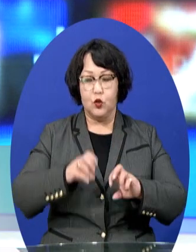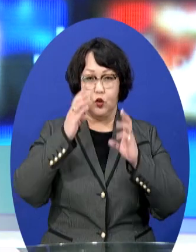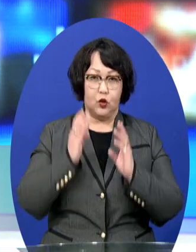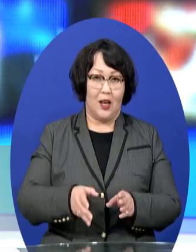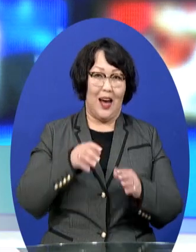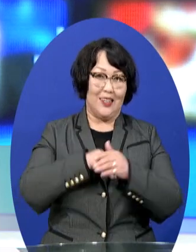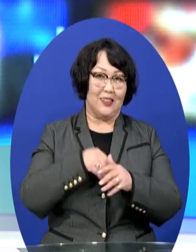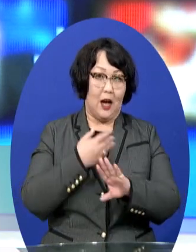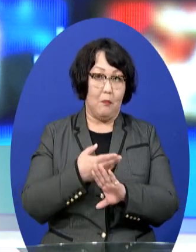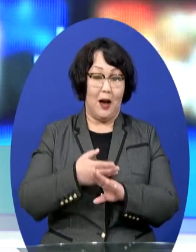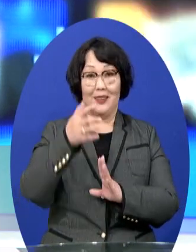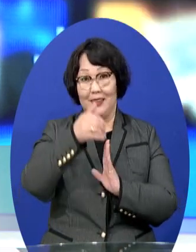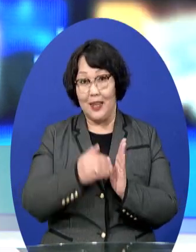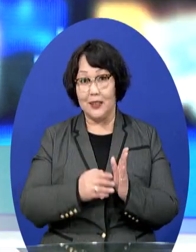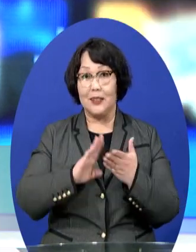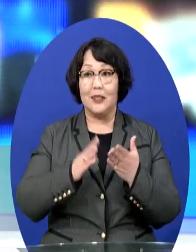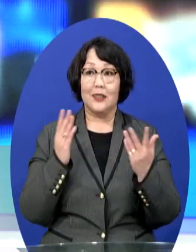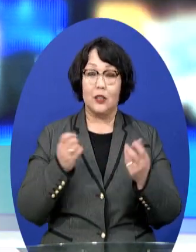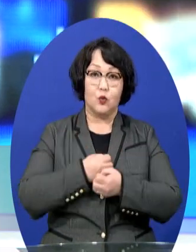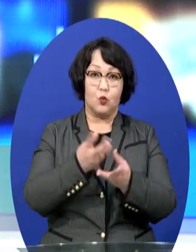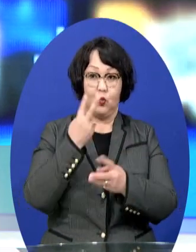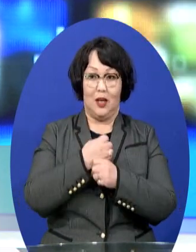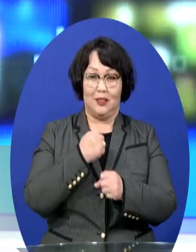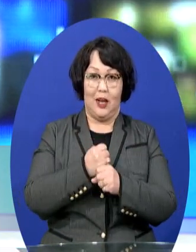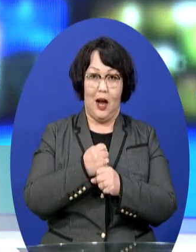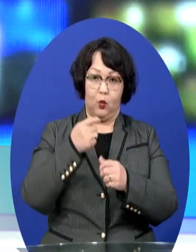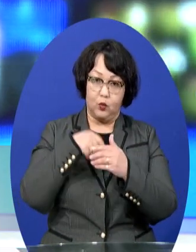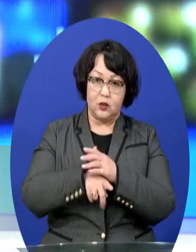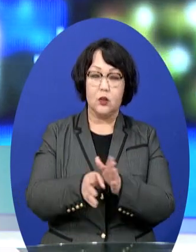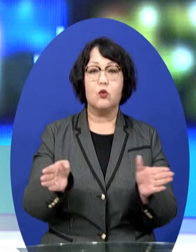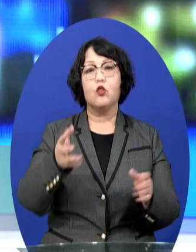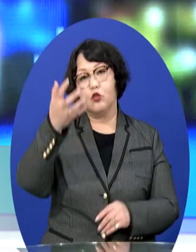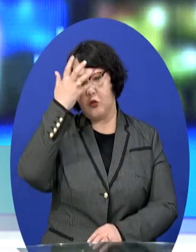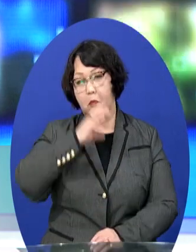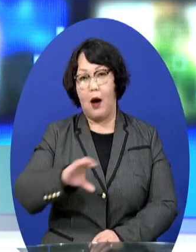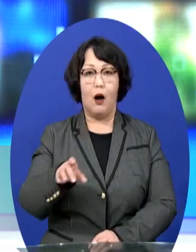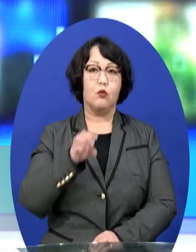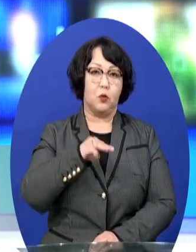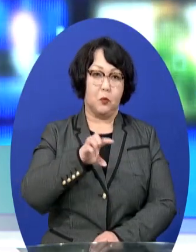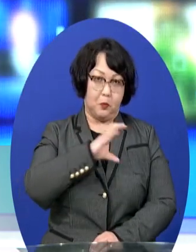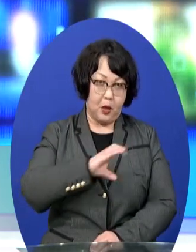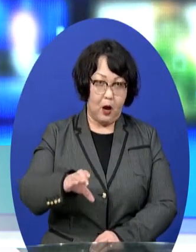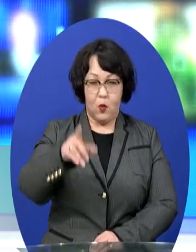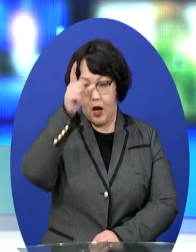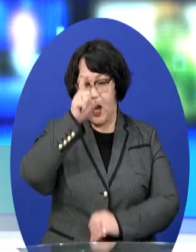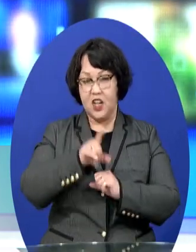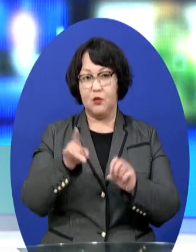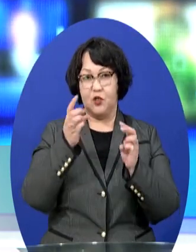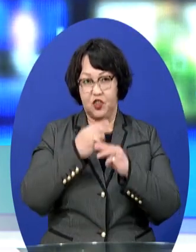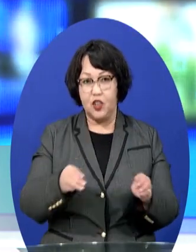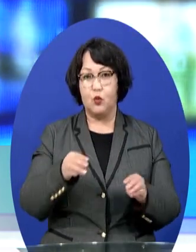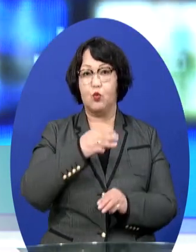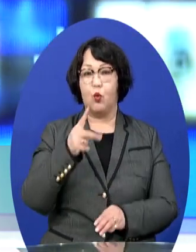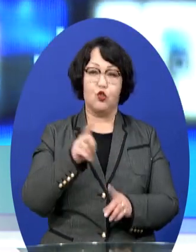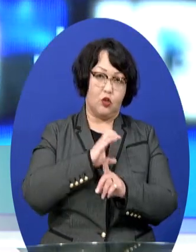хадгалж хамгаалах, сурталчлан таниулах ажлыг үнсгэрүүлэх, өргөжүүлэхийг төрийн болон төрийн бус эрдэм шинжилгээний болон түүх соёлын байгууллагууд